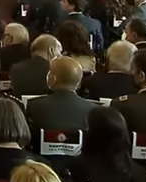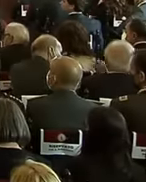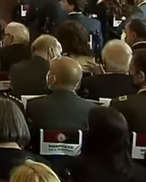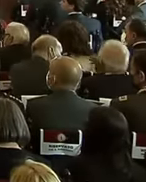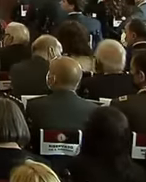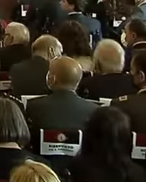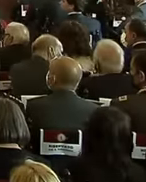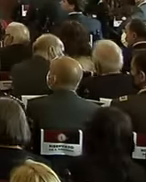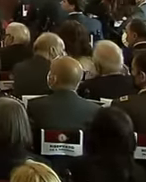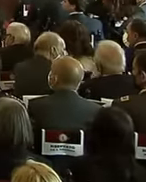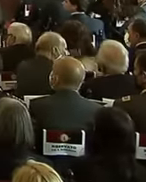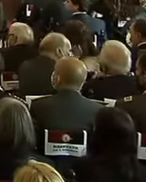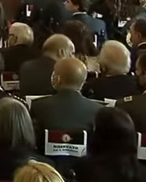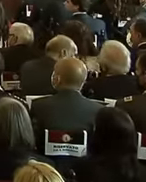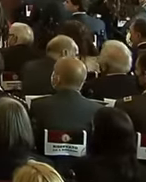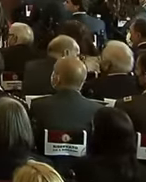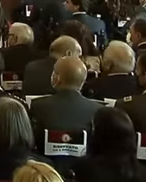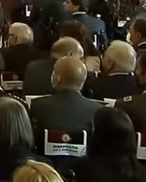in questo momento